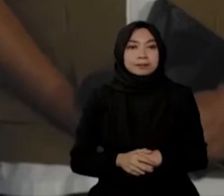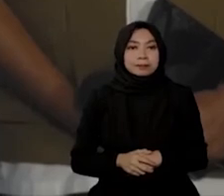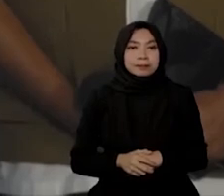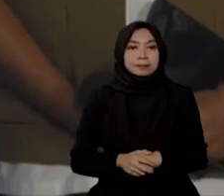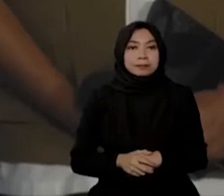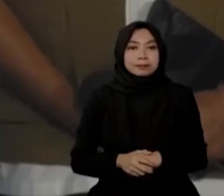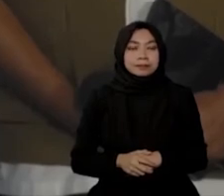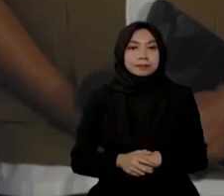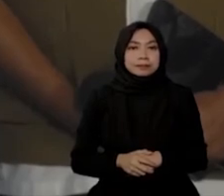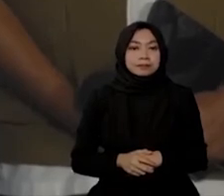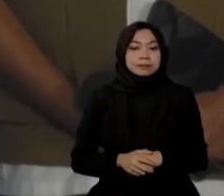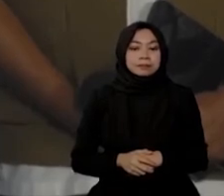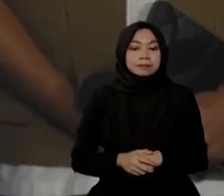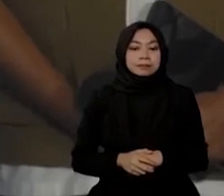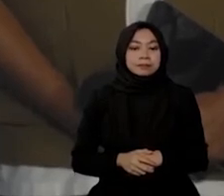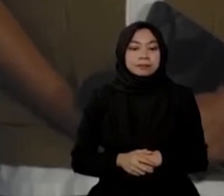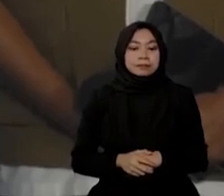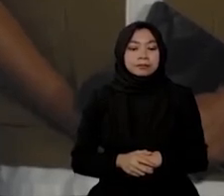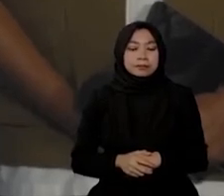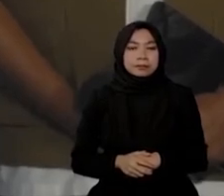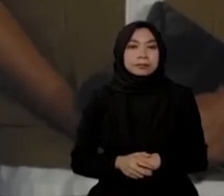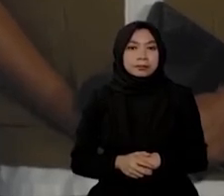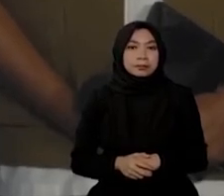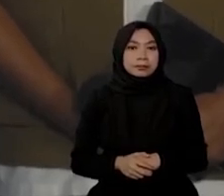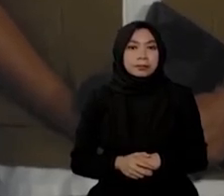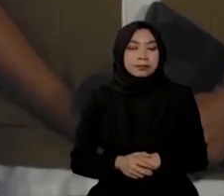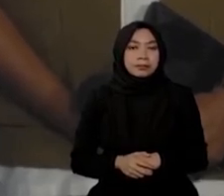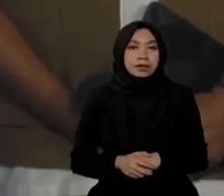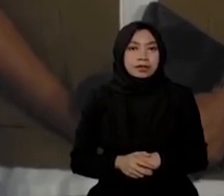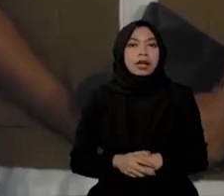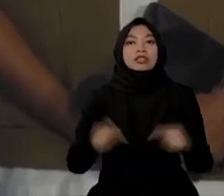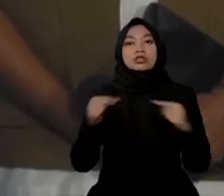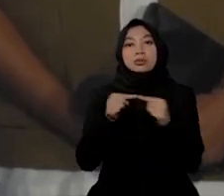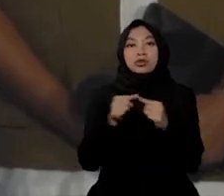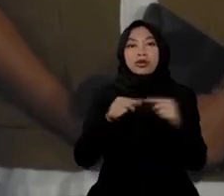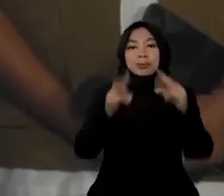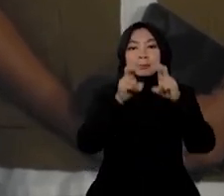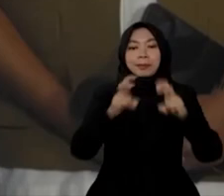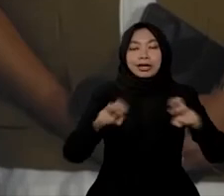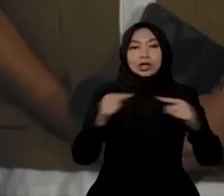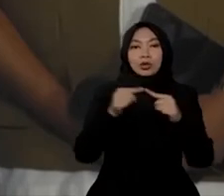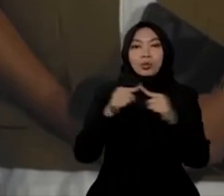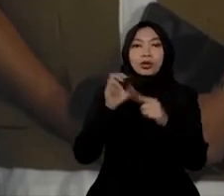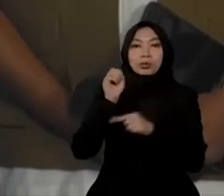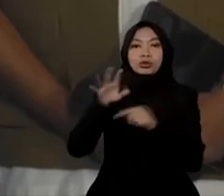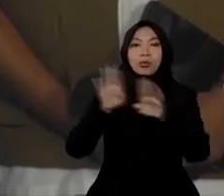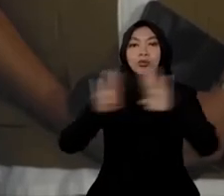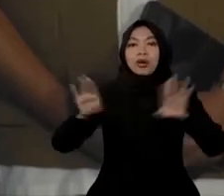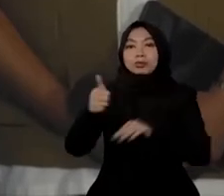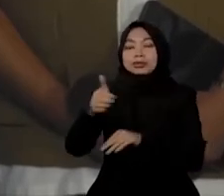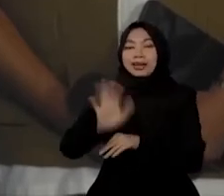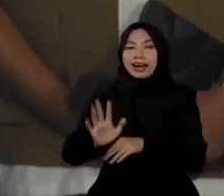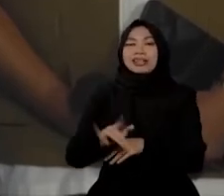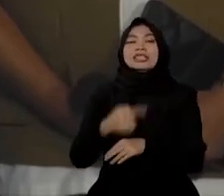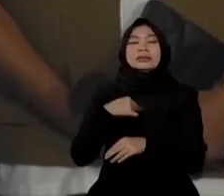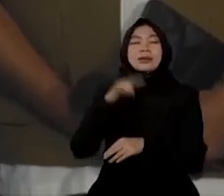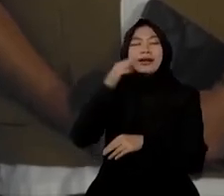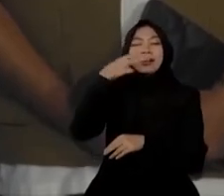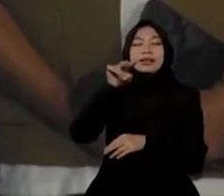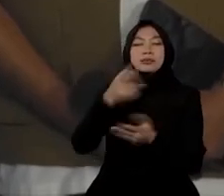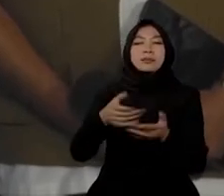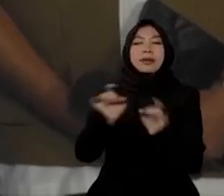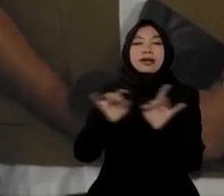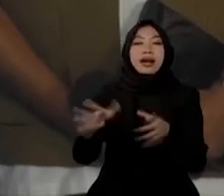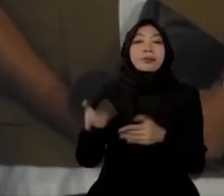bahwa ada beberapa keunikan di dalam kegiatan bioskop ini. Yang pertama, para penonton itu